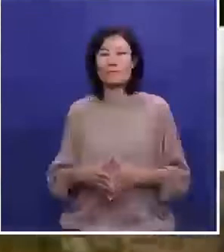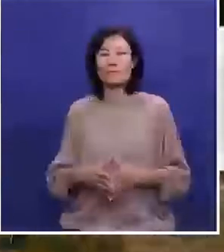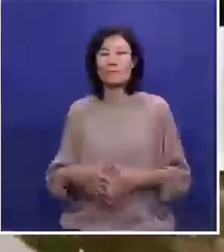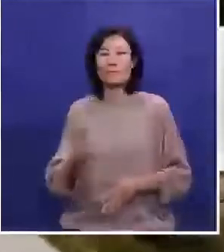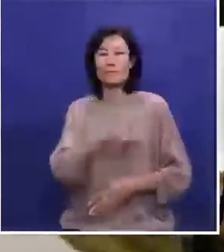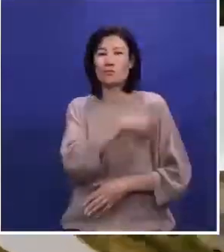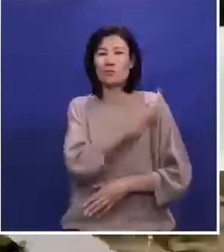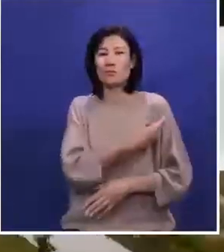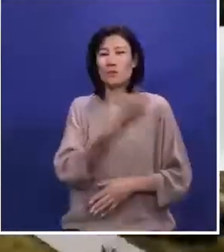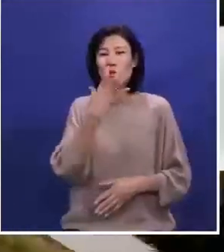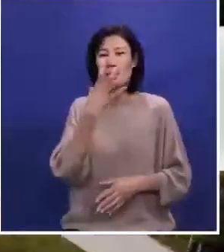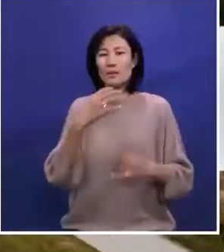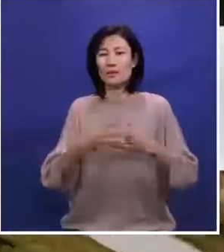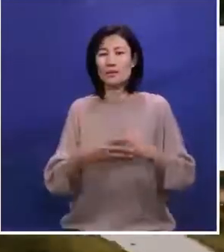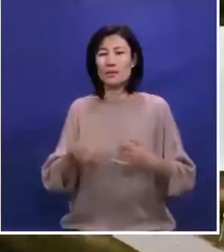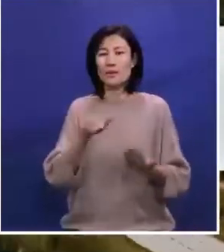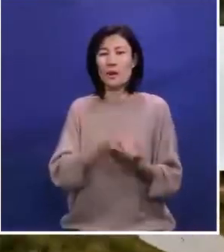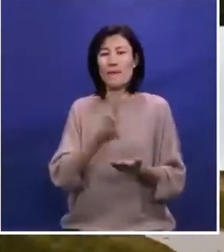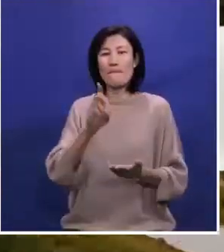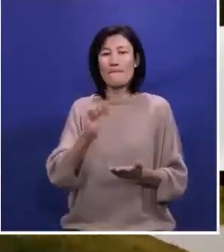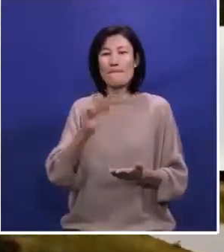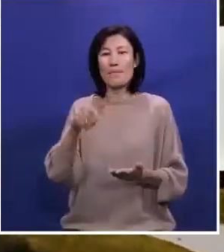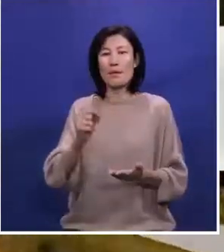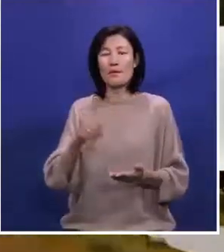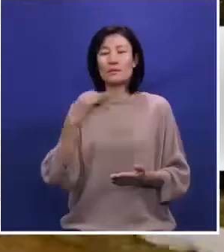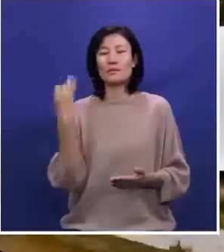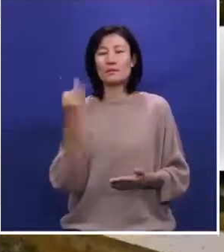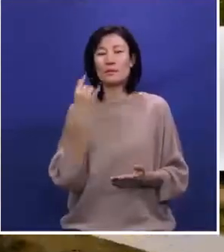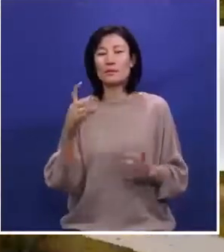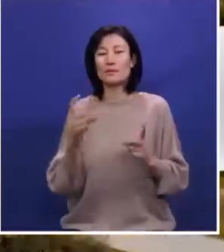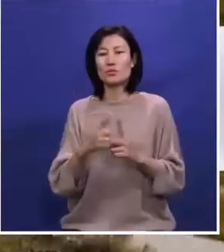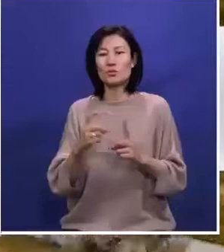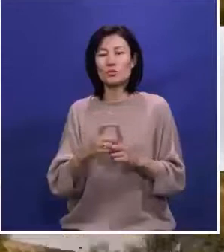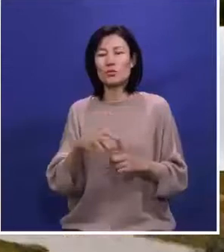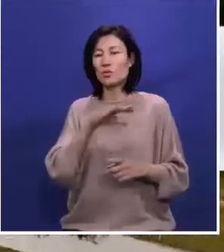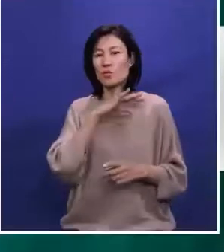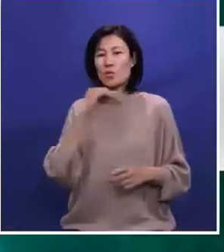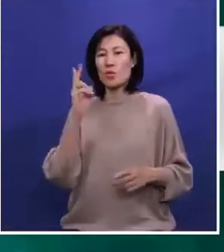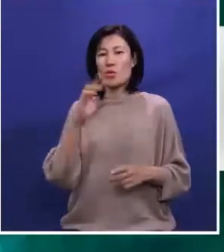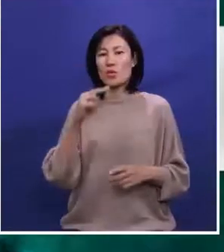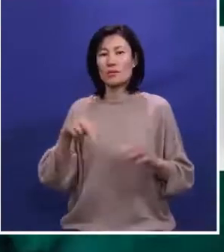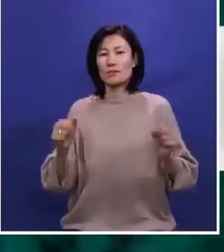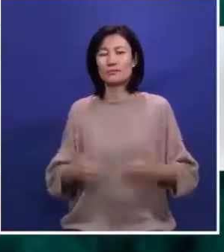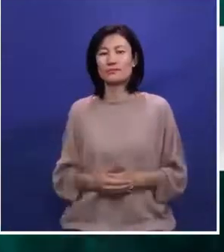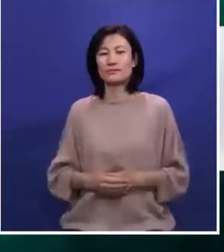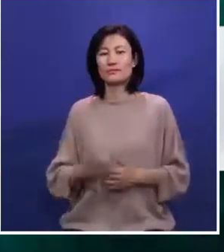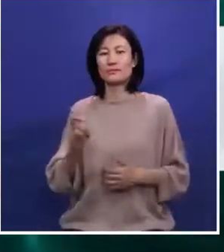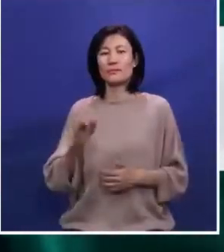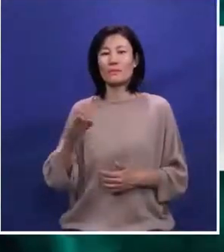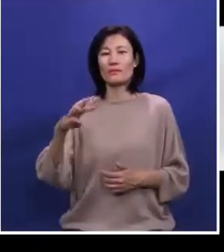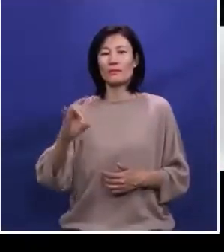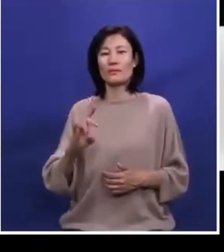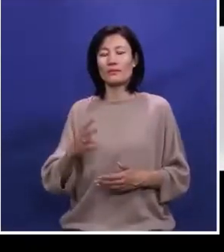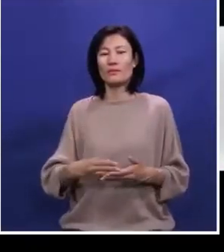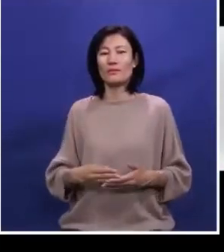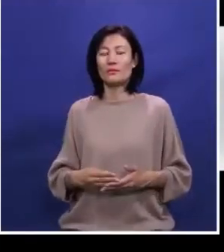Қалың шеңгелдің арасында жерленген баба түкті Шашты Әзіз туралы қызықты аңыздар өте көп. Езіге батыр жырында баба